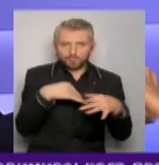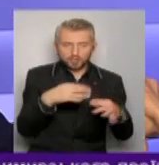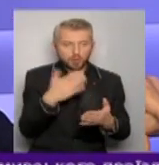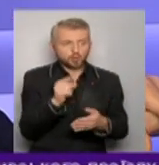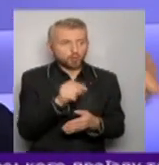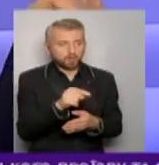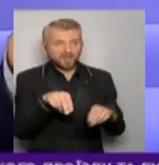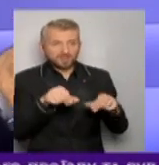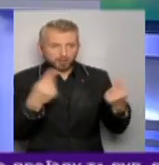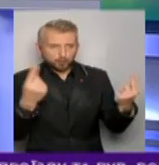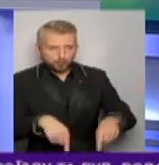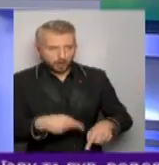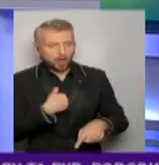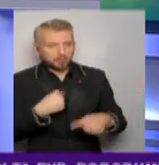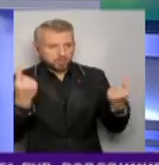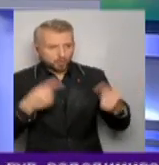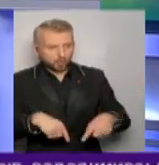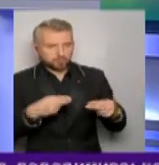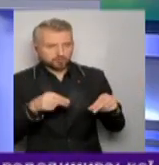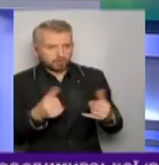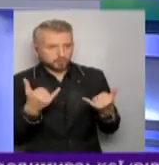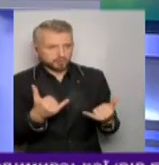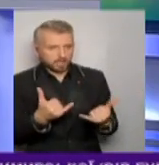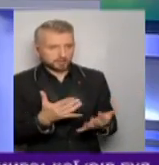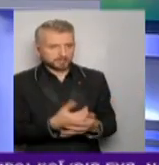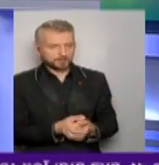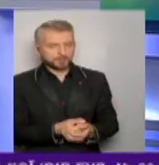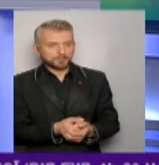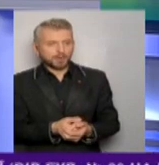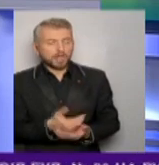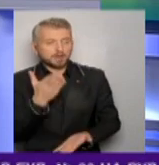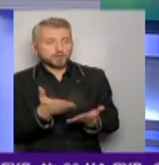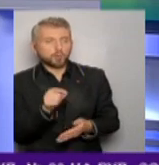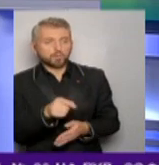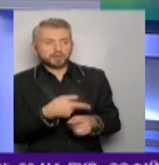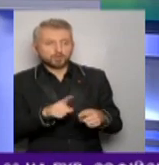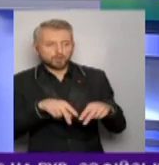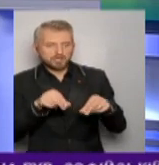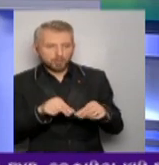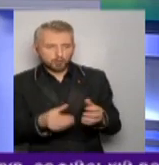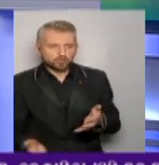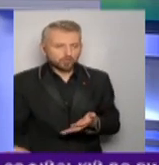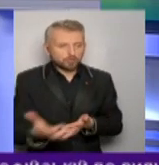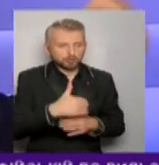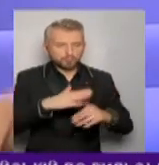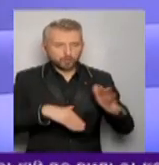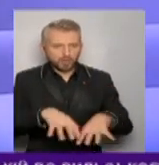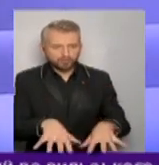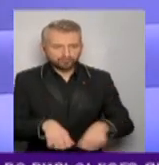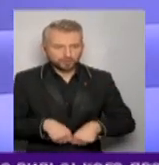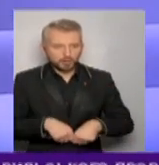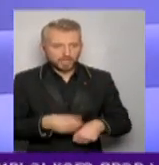вгробите землю, а ми гробимо зараз її землю неповноструктурністю своєю, якщо ви цю землю сконцентруєте у руках